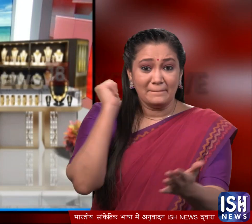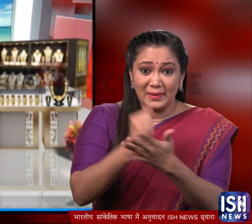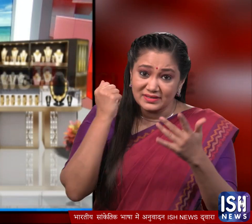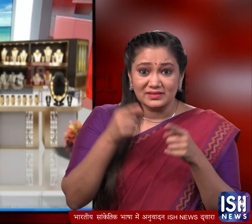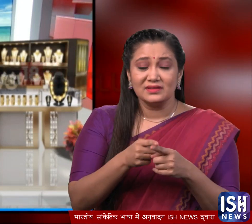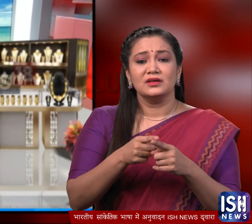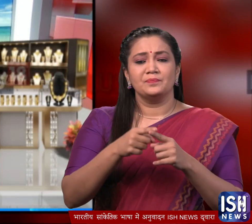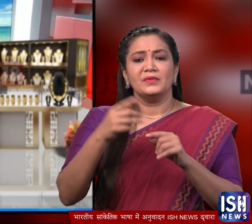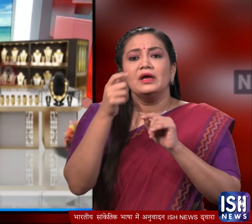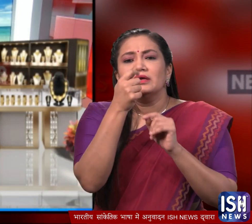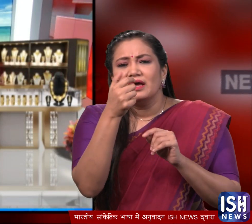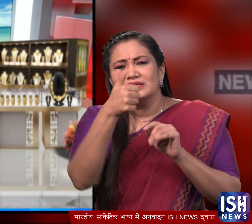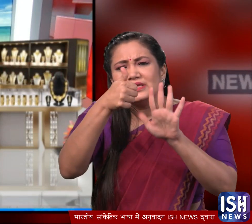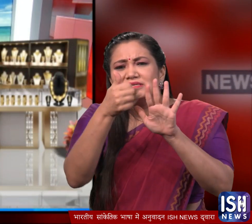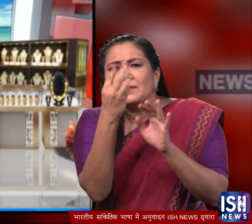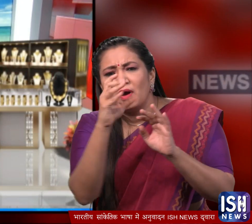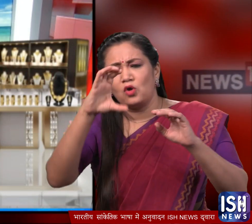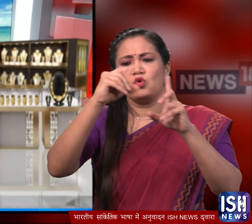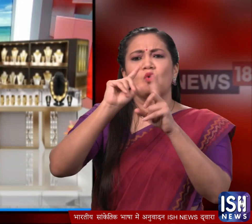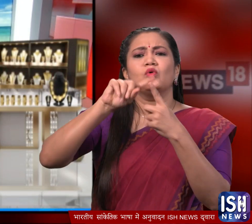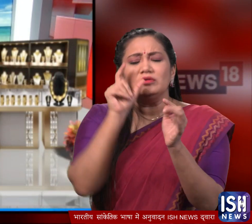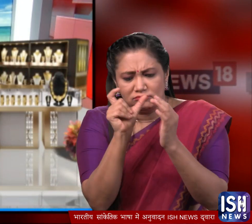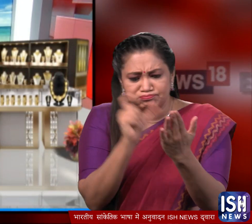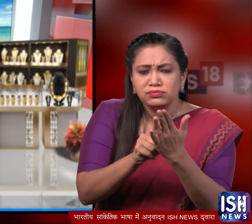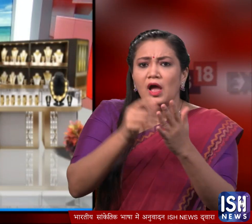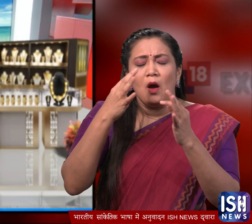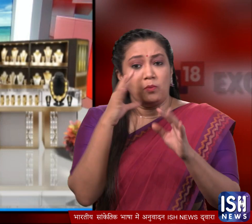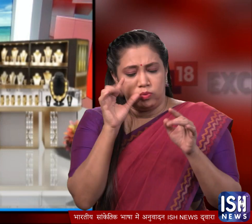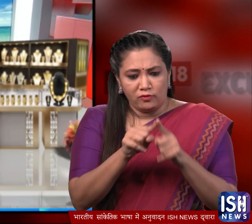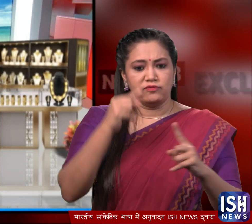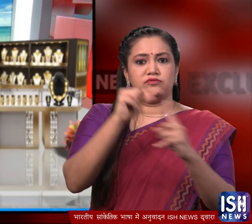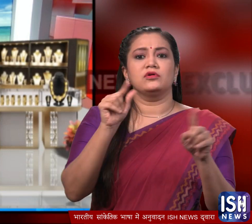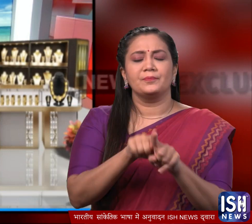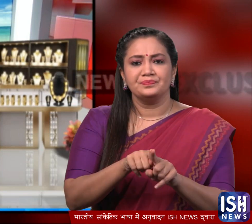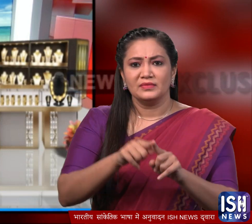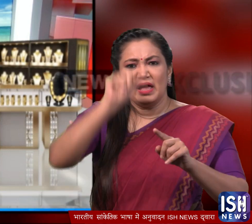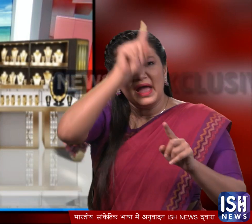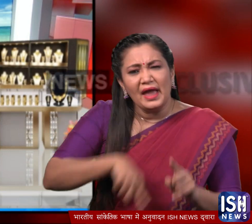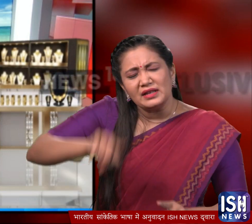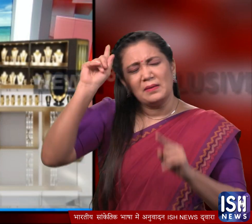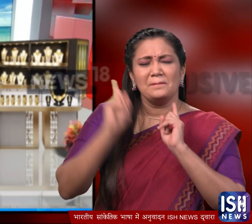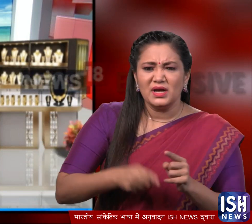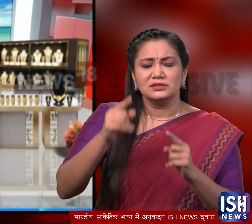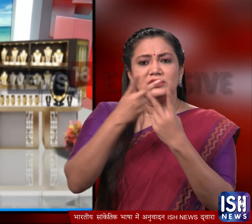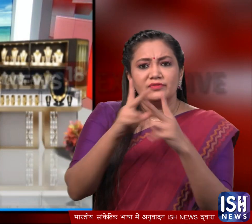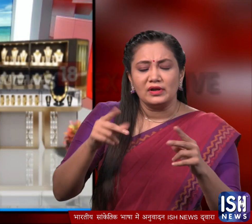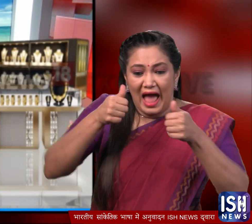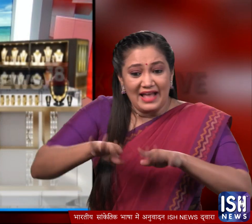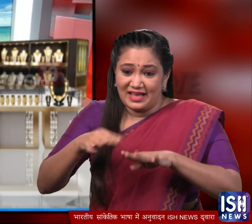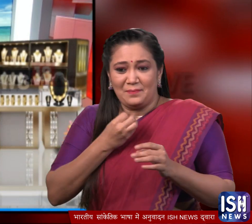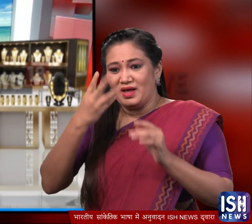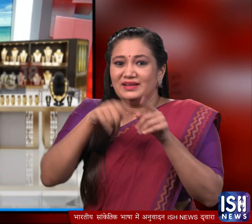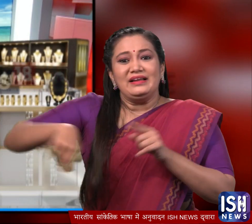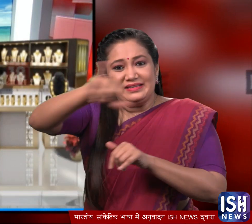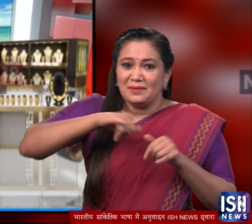जरूरी किया है, वो 6 नंबरों का एक कोड होता है जिससे उस गहने की अलग से पहचान हो सके। जैसे देश में हर किसी के पास एक अलग आधार नंबर